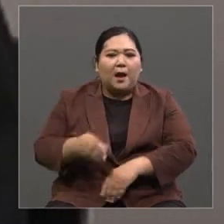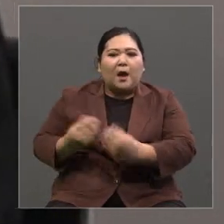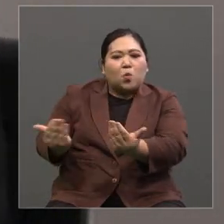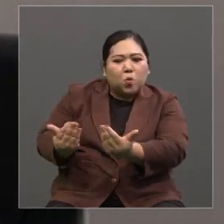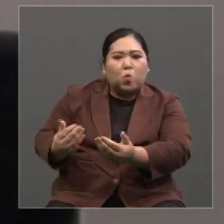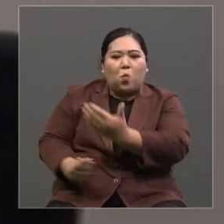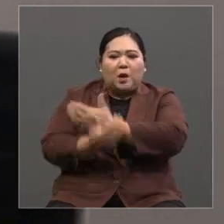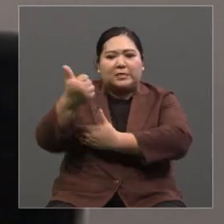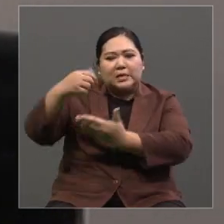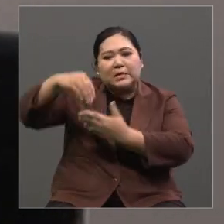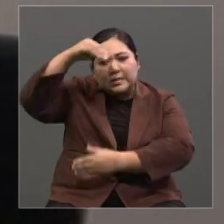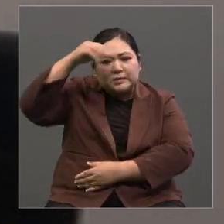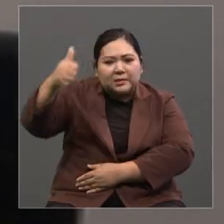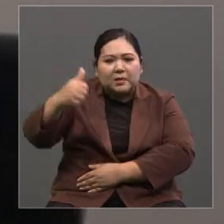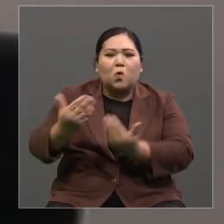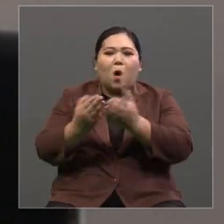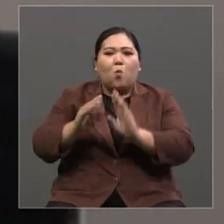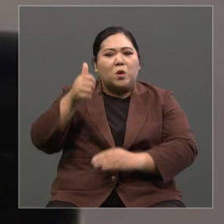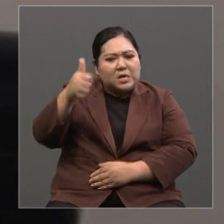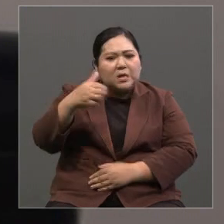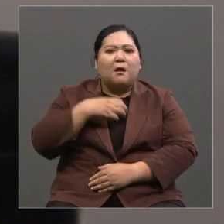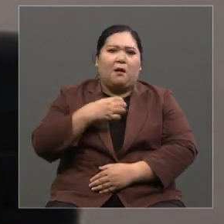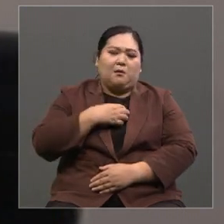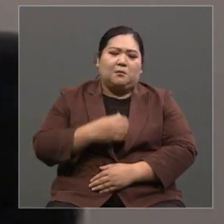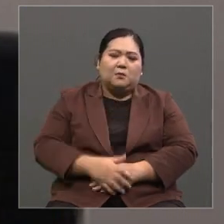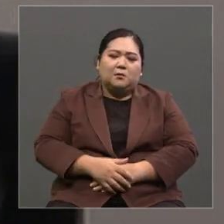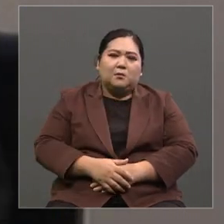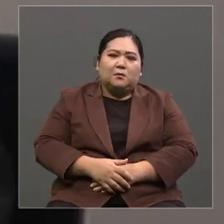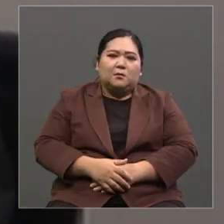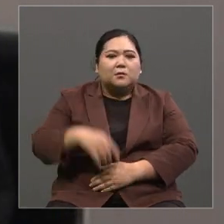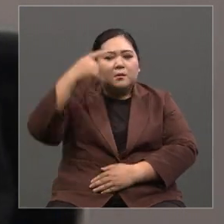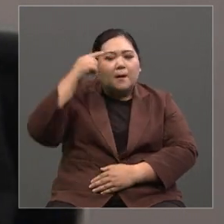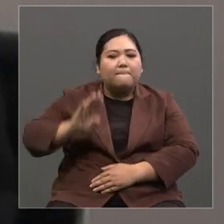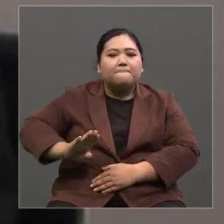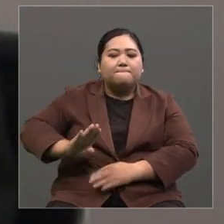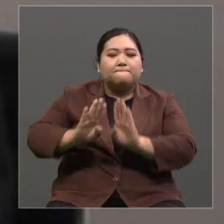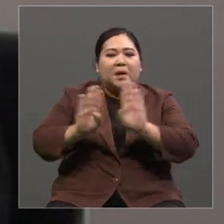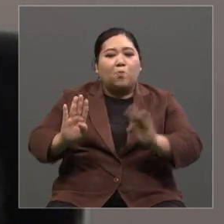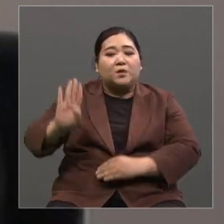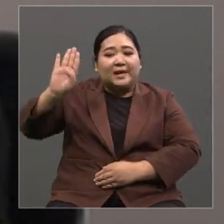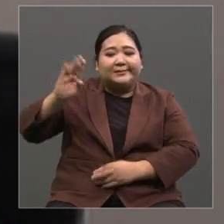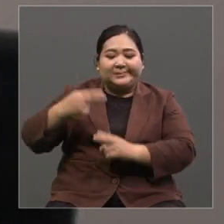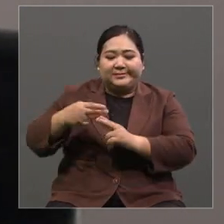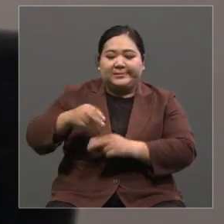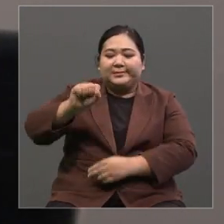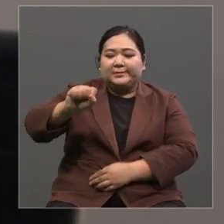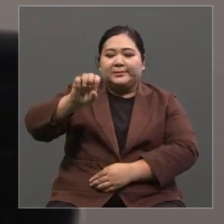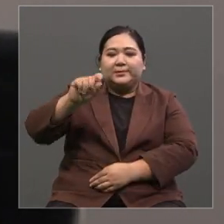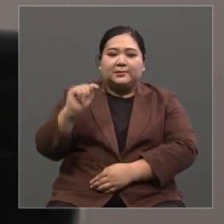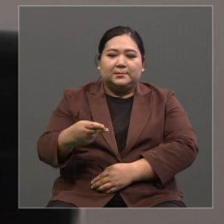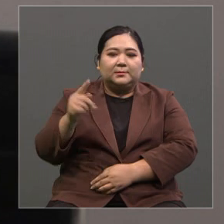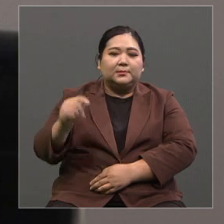ดีๆให้ครอบครัวผมได้ได้ดีบ้างอ่ะนะครับนะผมถึงเปิดบริษัทสิทธารอเฟิร์มเนี่ยเมื่อ 1ปีที่ผ่านมา